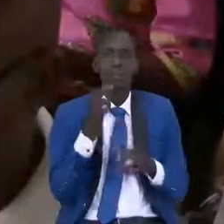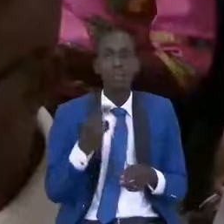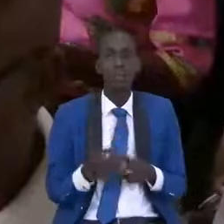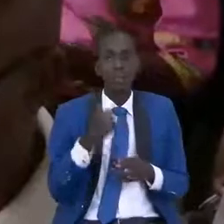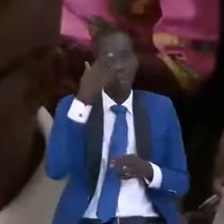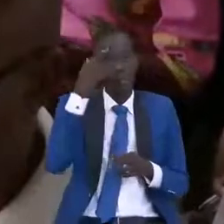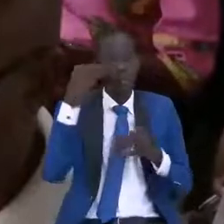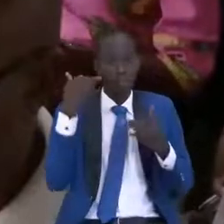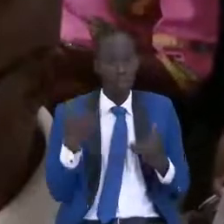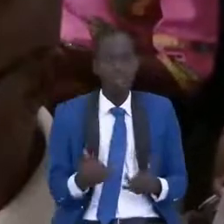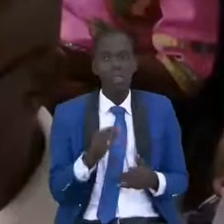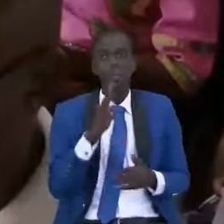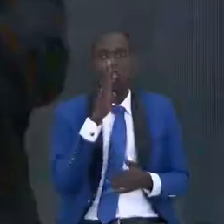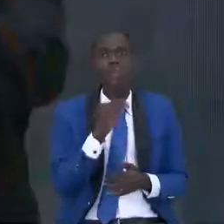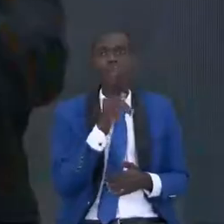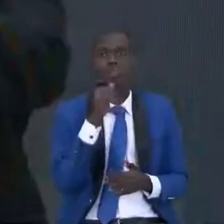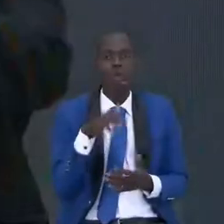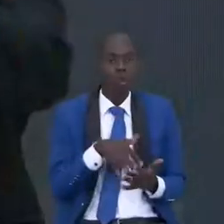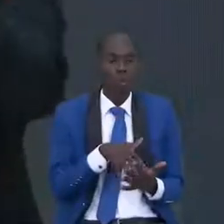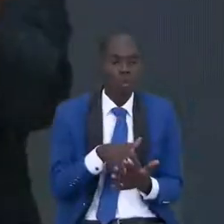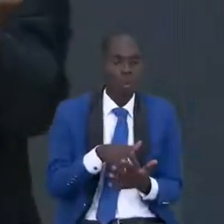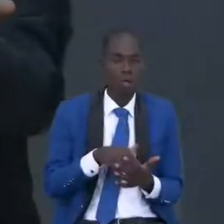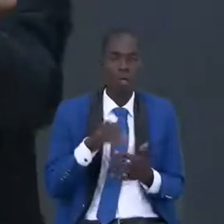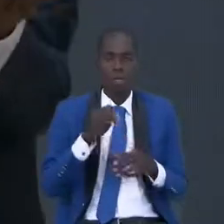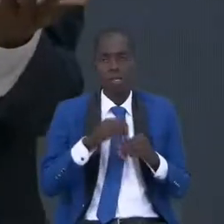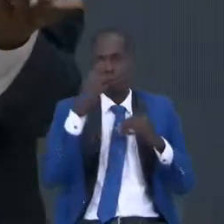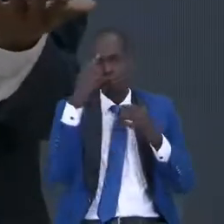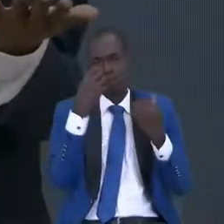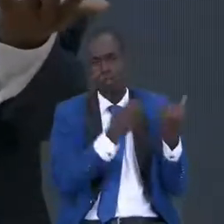Maintenant, sans faiblir dans la foi,